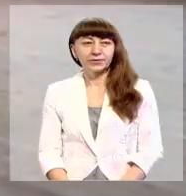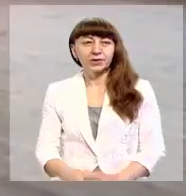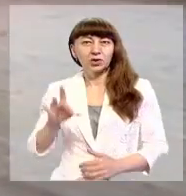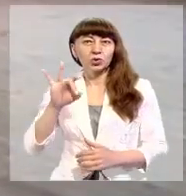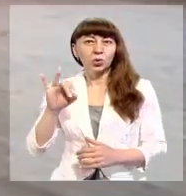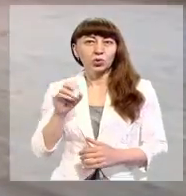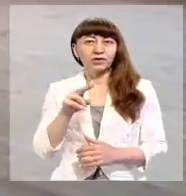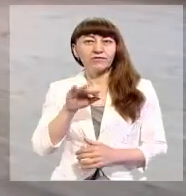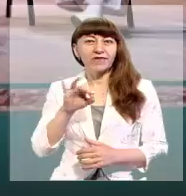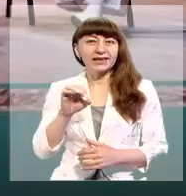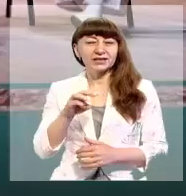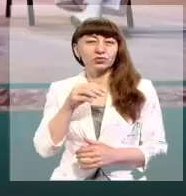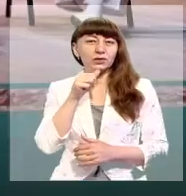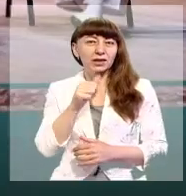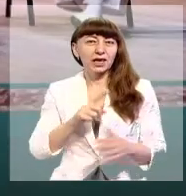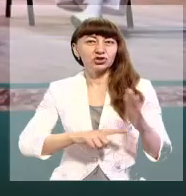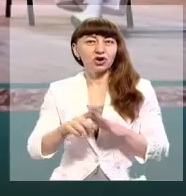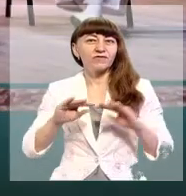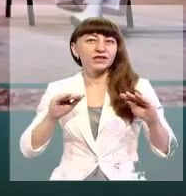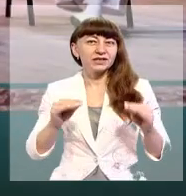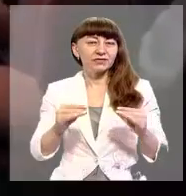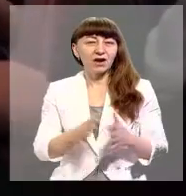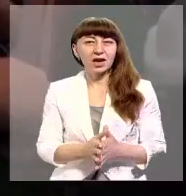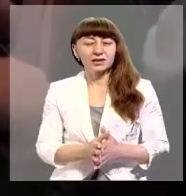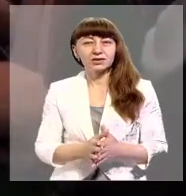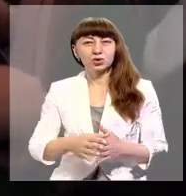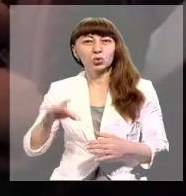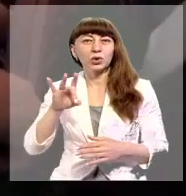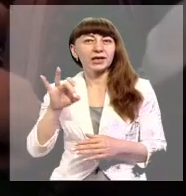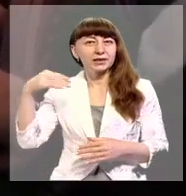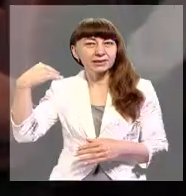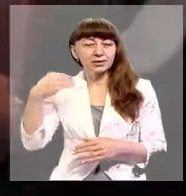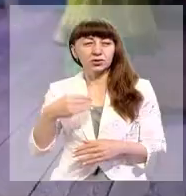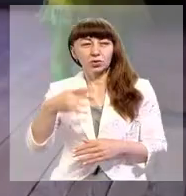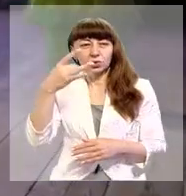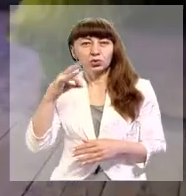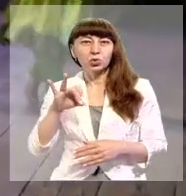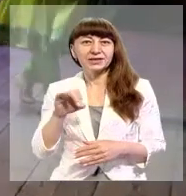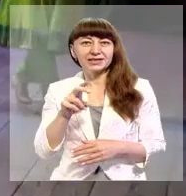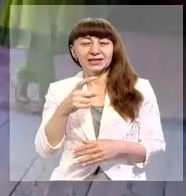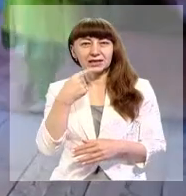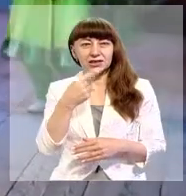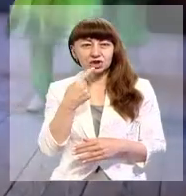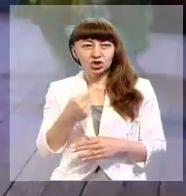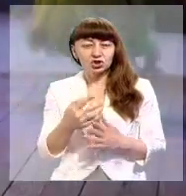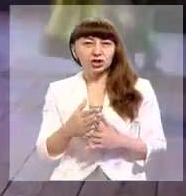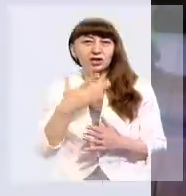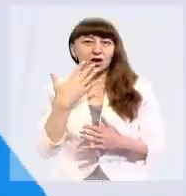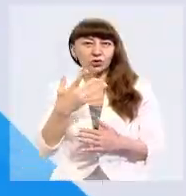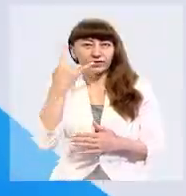Түркфест Қостанай. Қостанайда Қазақстан халқы ассамблеясының ұйымдастыруымен түркі мәдениеті фестивалі басталды.